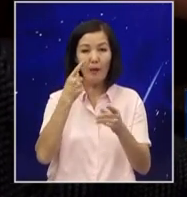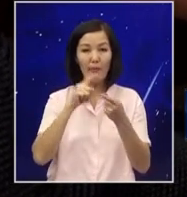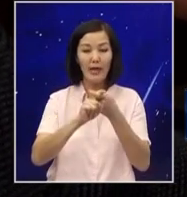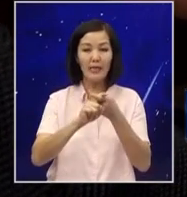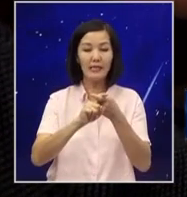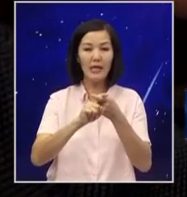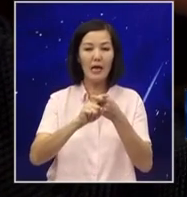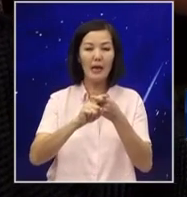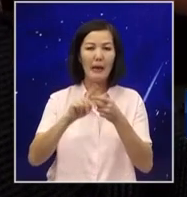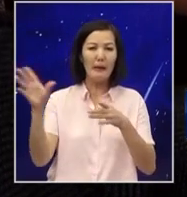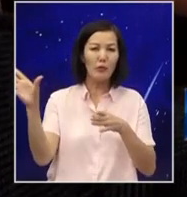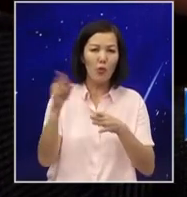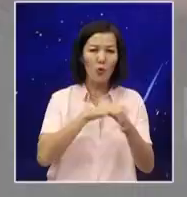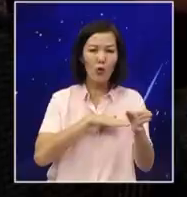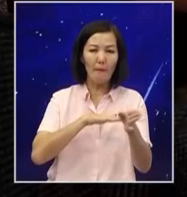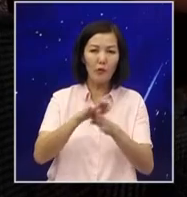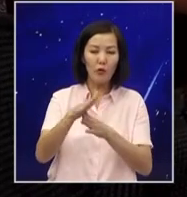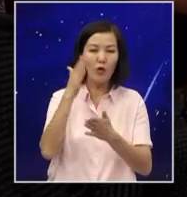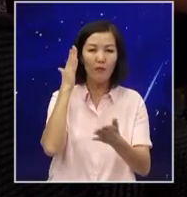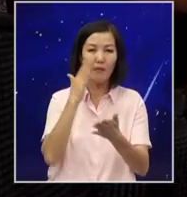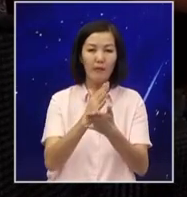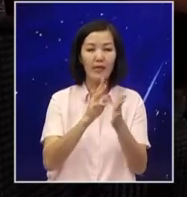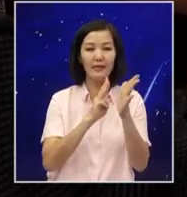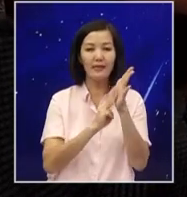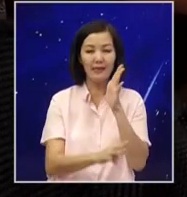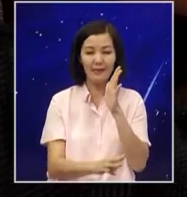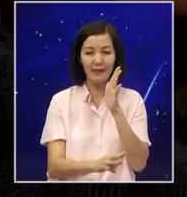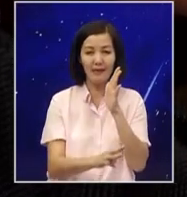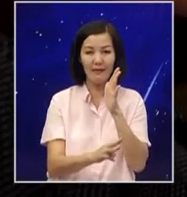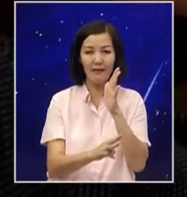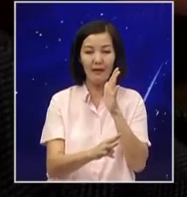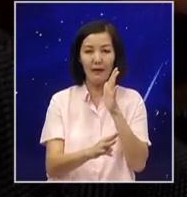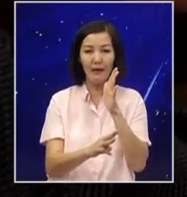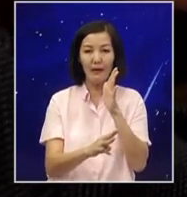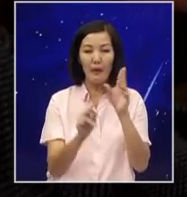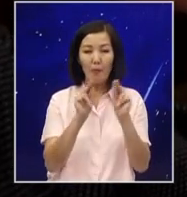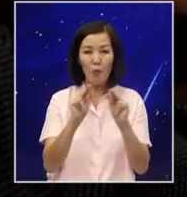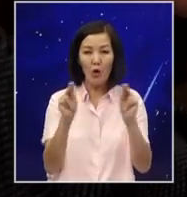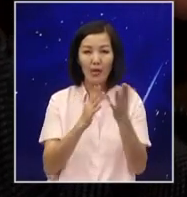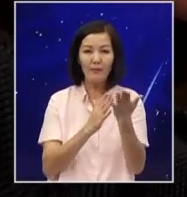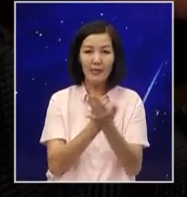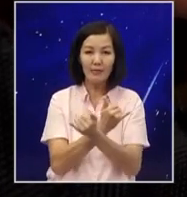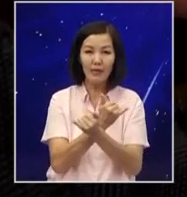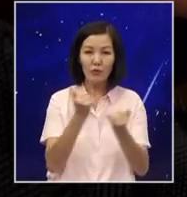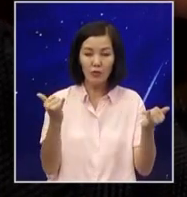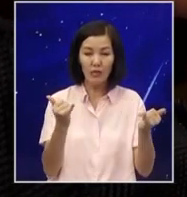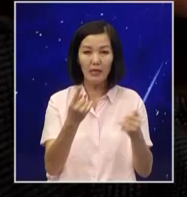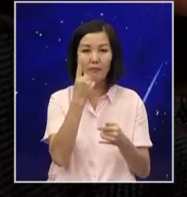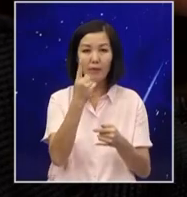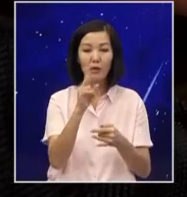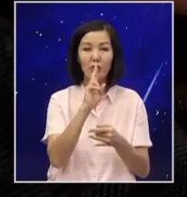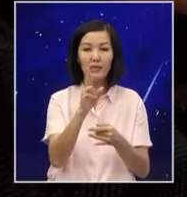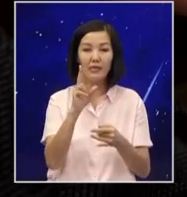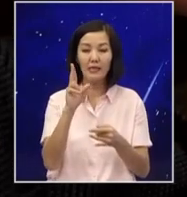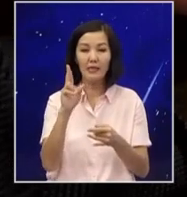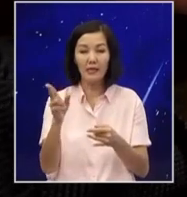құрал жабдықтар түгелімен қойылған. 80-нен астам мектепте мұғалім қызмет істейді. Бірінші 42-ден